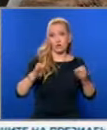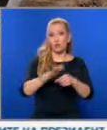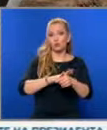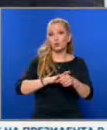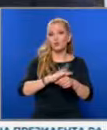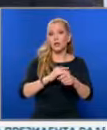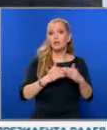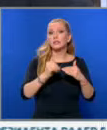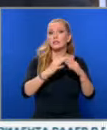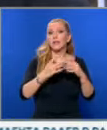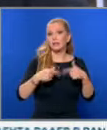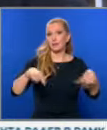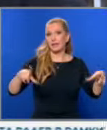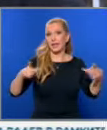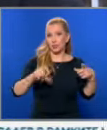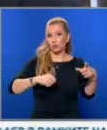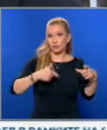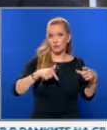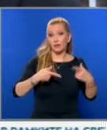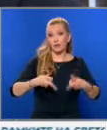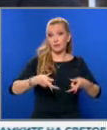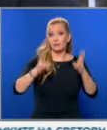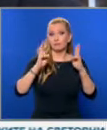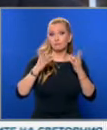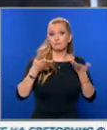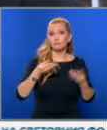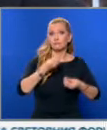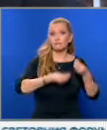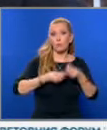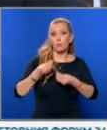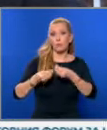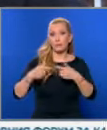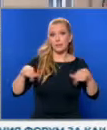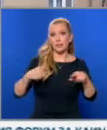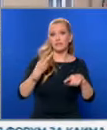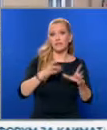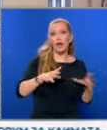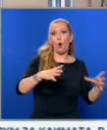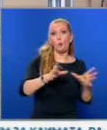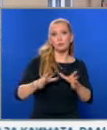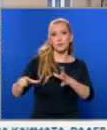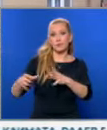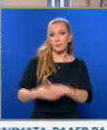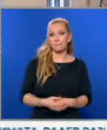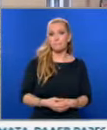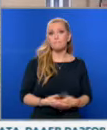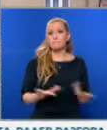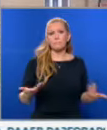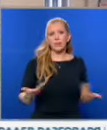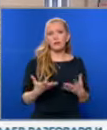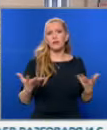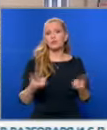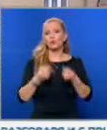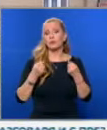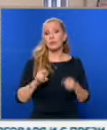него изграждането на такъв язовир ще реши проблемите на тези две области. Изграждането на такъв водоем обаче ще